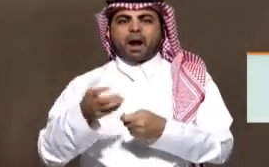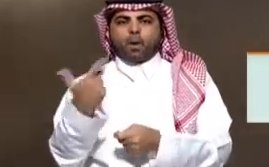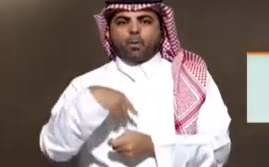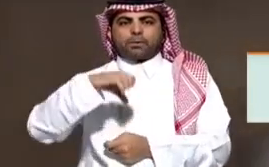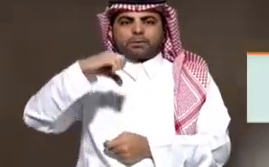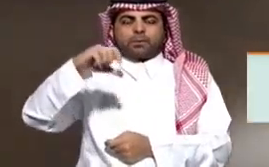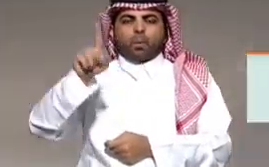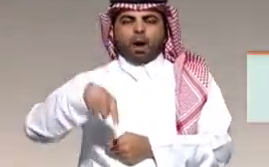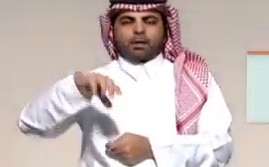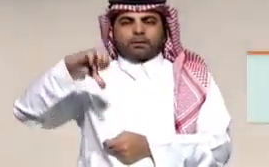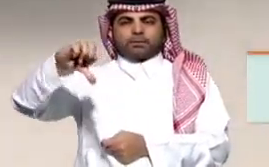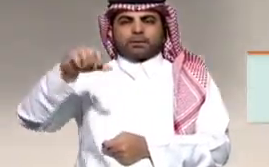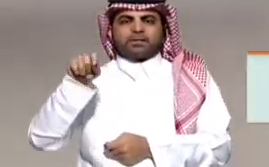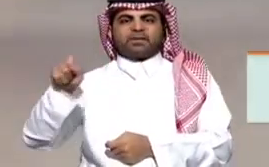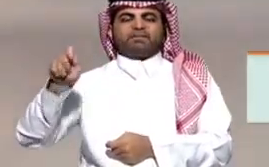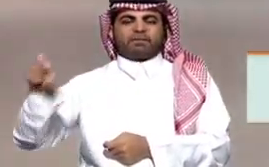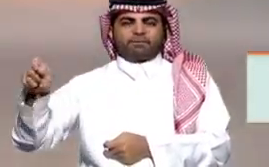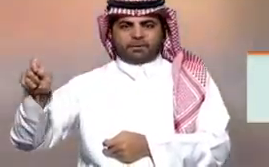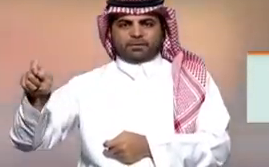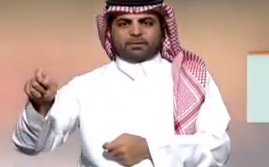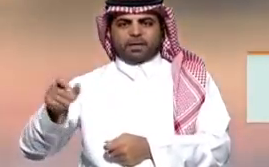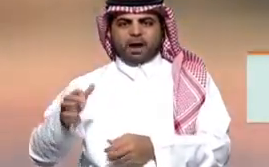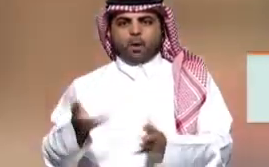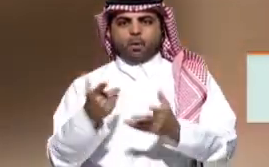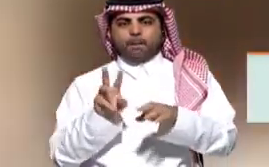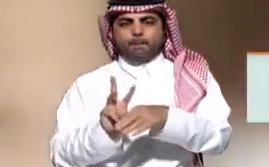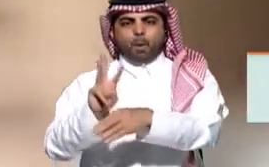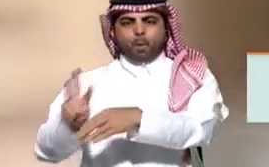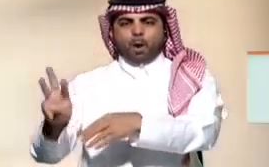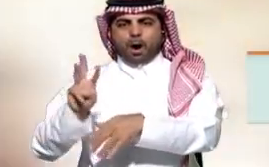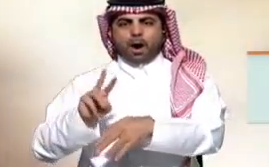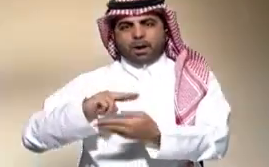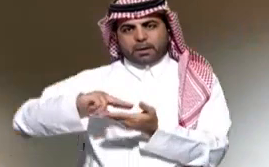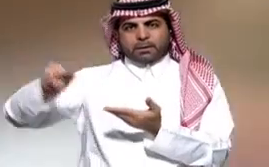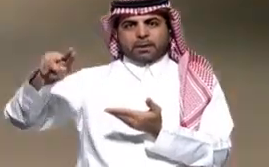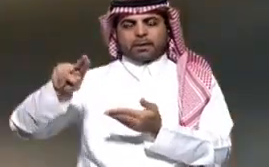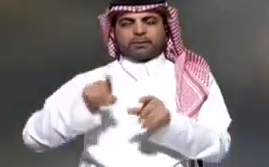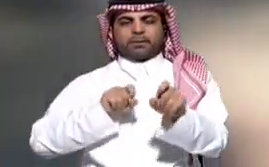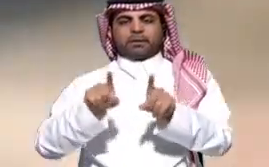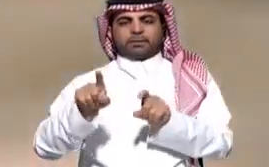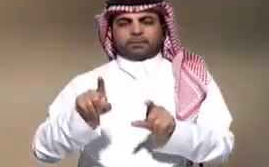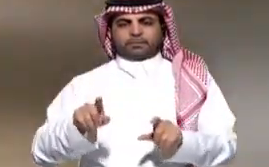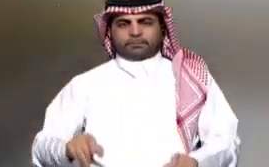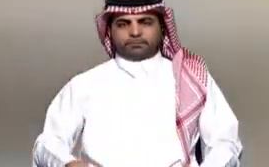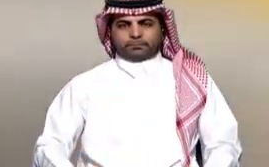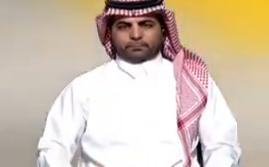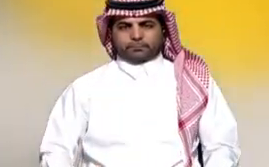مركز البلاغات على الرقم 1900 أو الموقع الرسمي للوزارة على